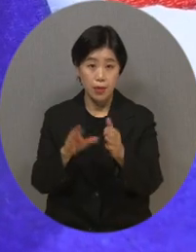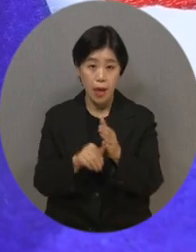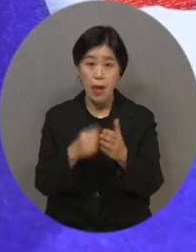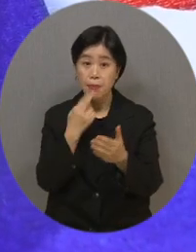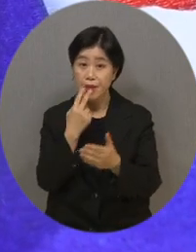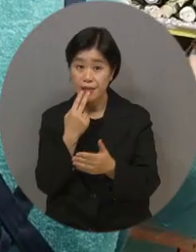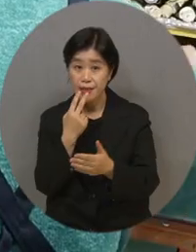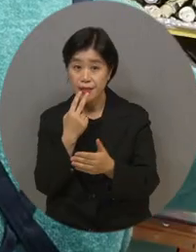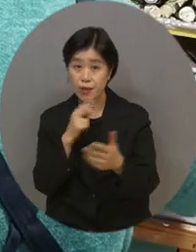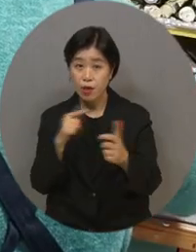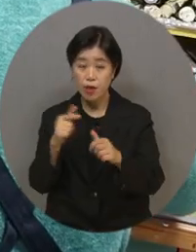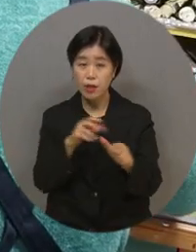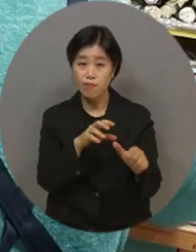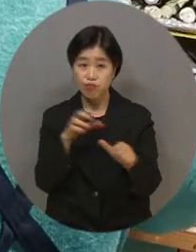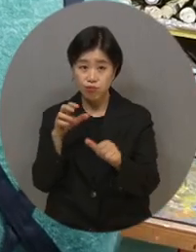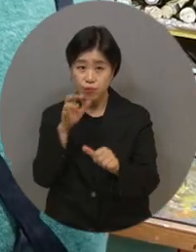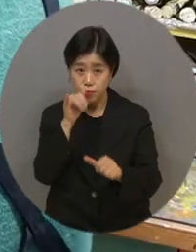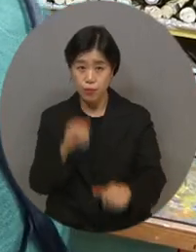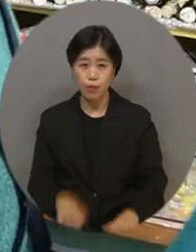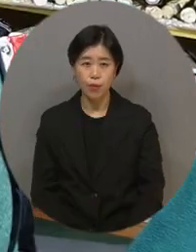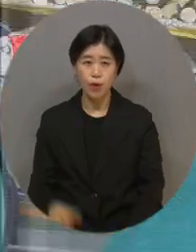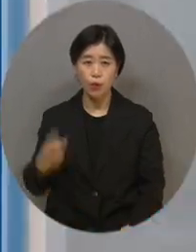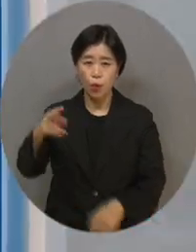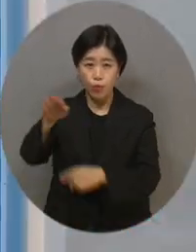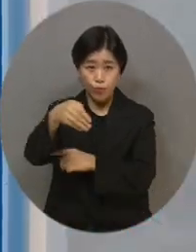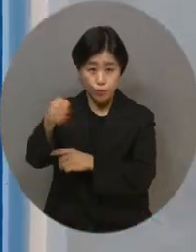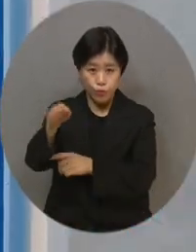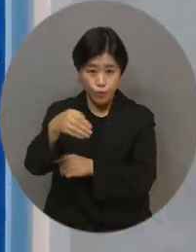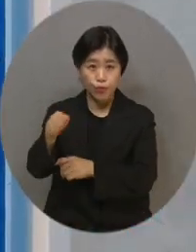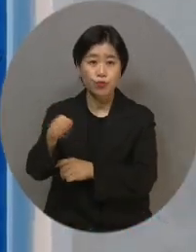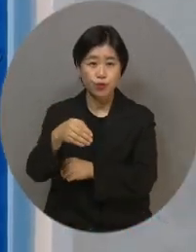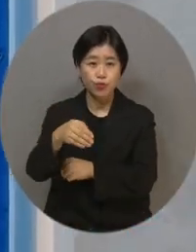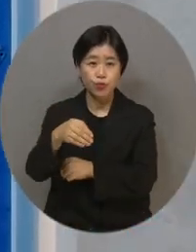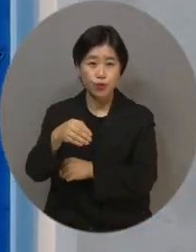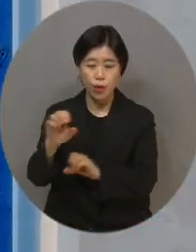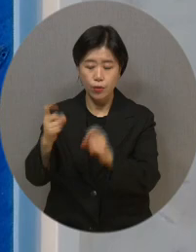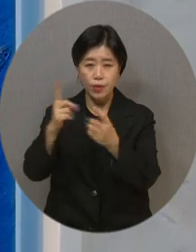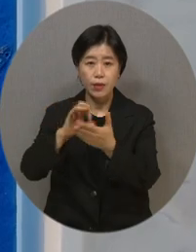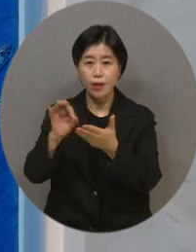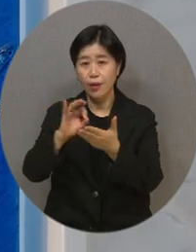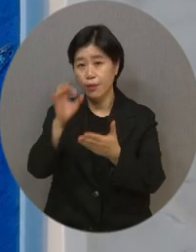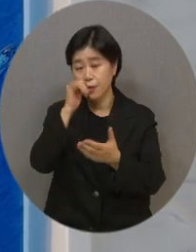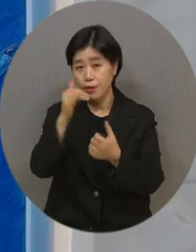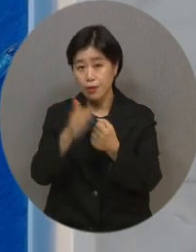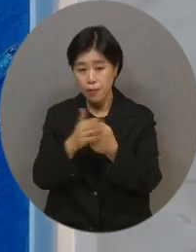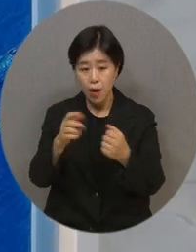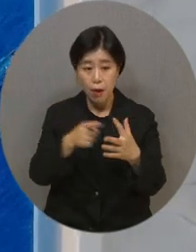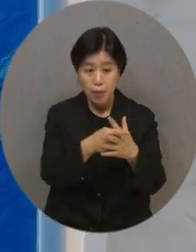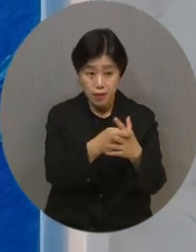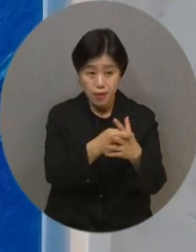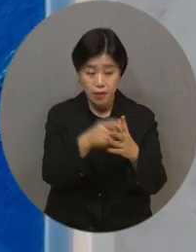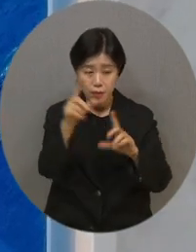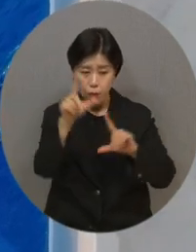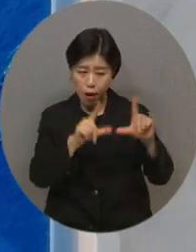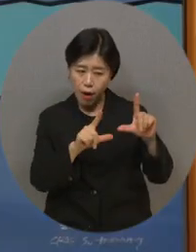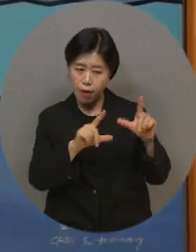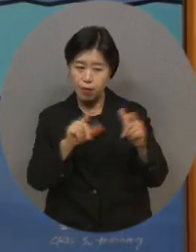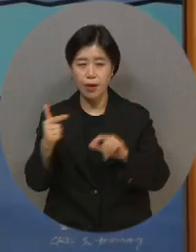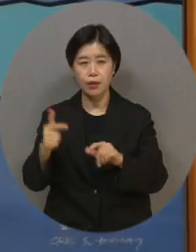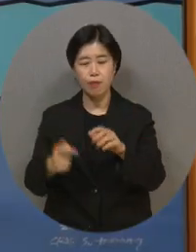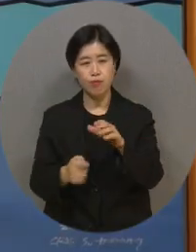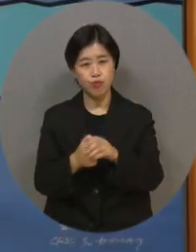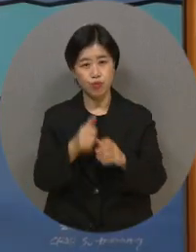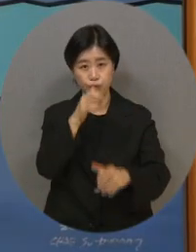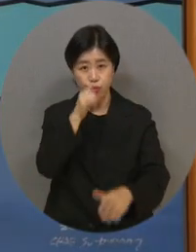오브제 활용과 붓에 의한 묘사로 작가만의 독특한 멸치 표현 방식이 잘 드러납니다.